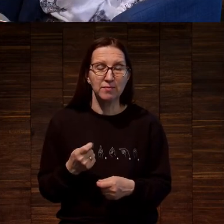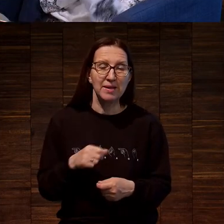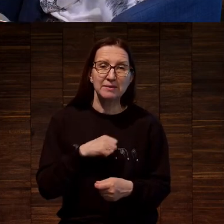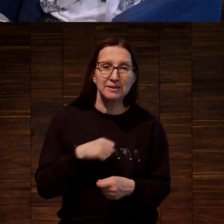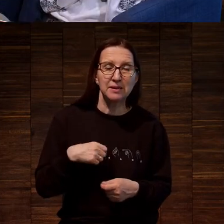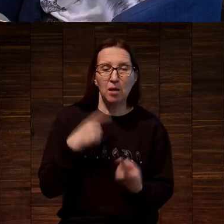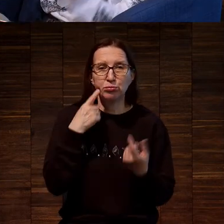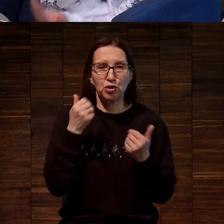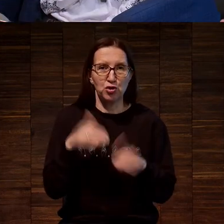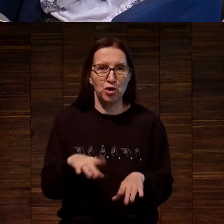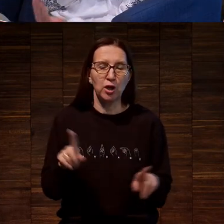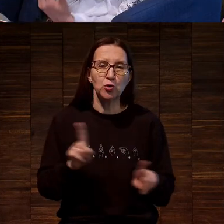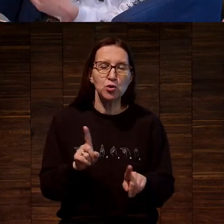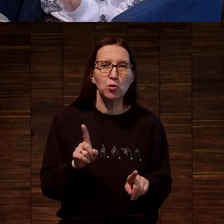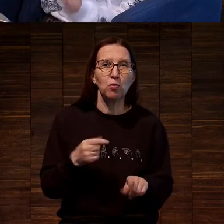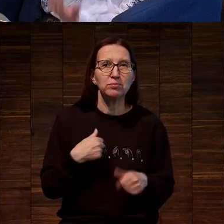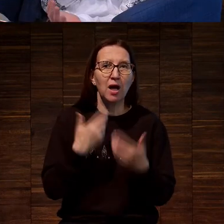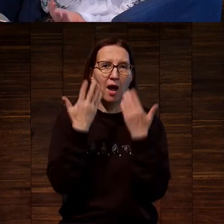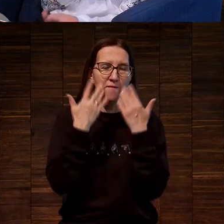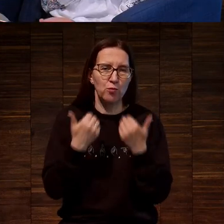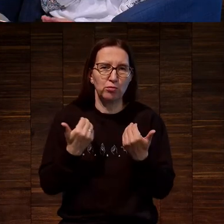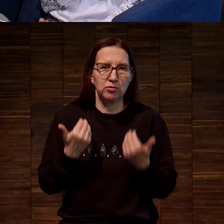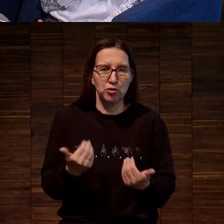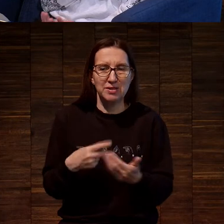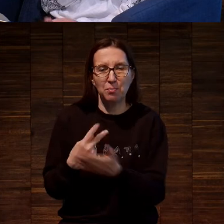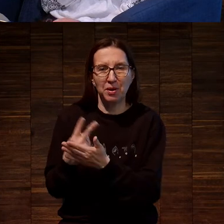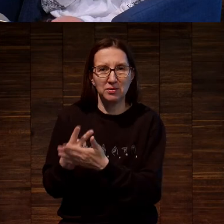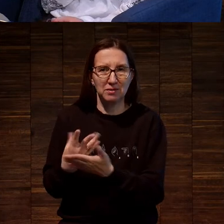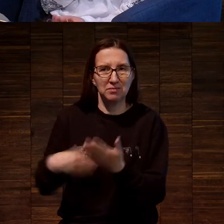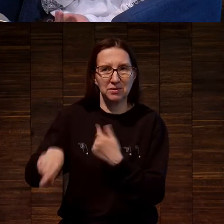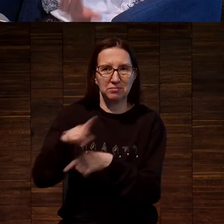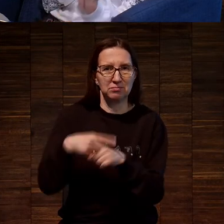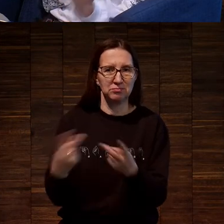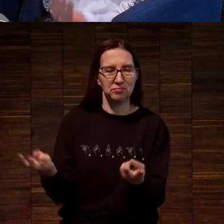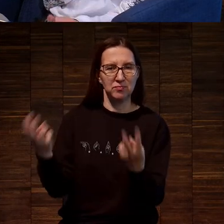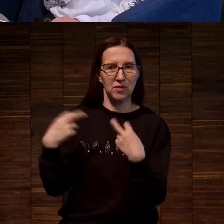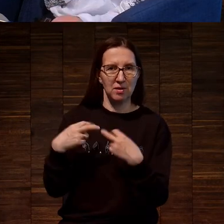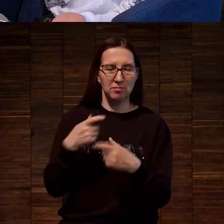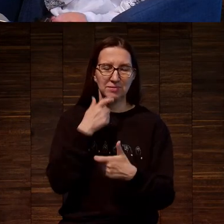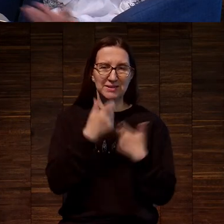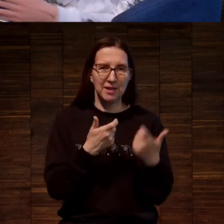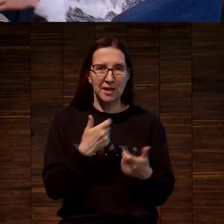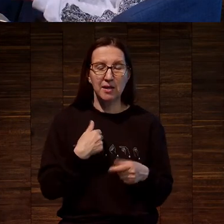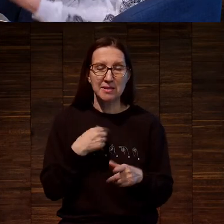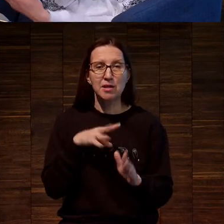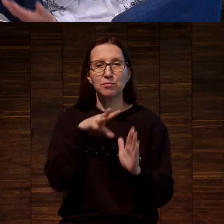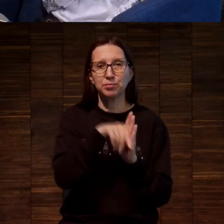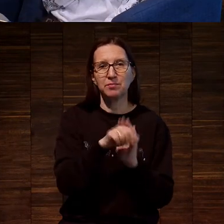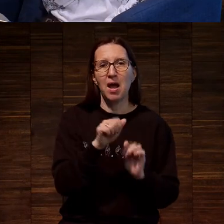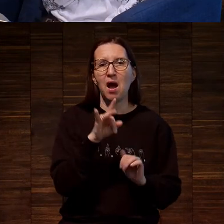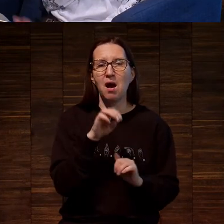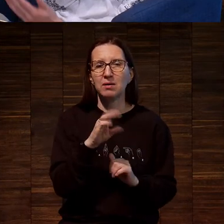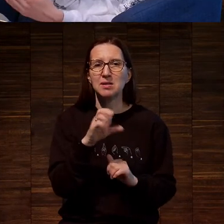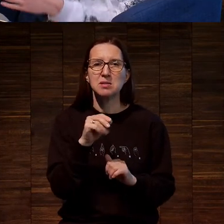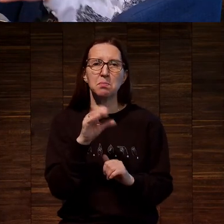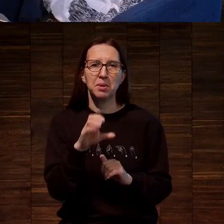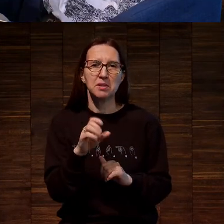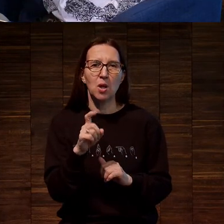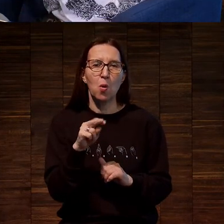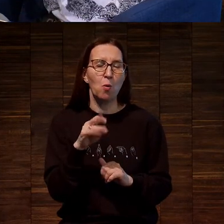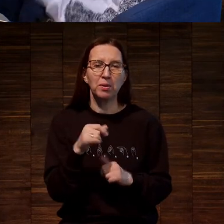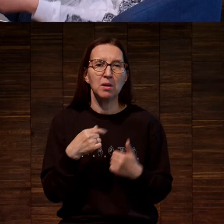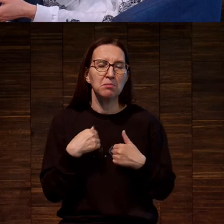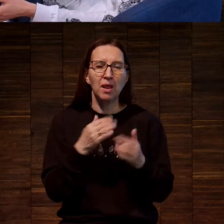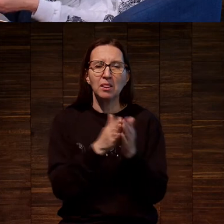сам решает, что ему комфортно в данный момент показать, если он подключается к арт-спейс-хоппингу. Мы не просим никаких кураторских